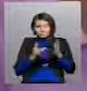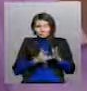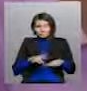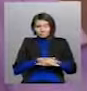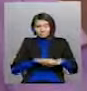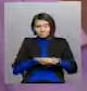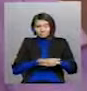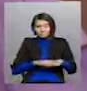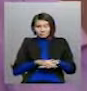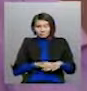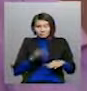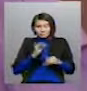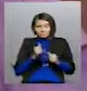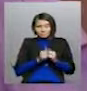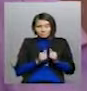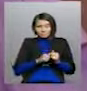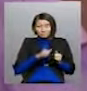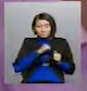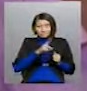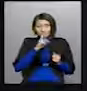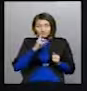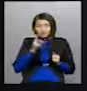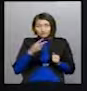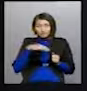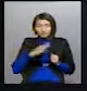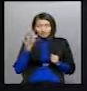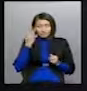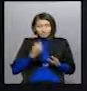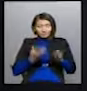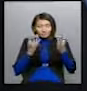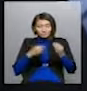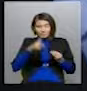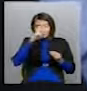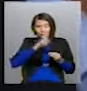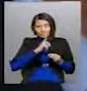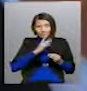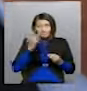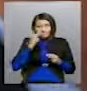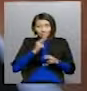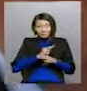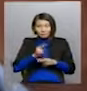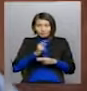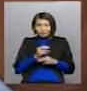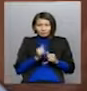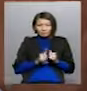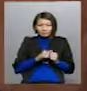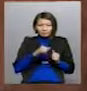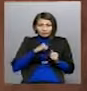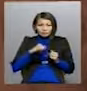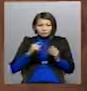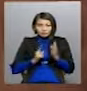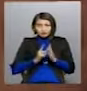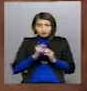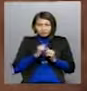бітті. Әсіресе зейнеткерлер қауым үшін ай сайын коммуналдық қызметтерге қомақты ақша төлеу қиын. Жолдау әдеттегідей санкцияланды қамтыды, алайда